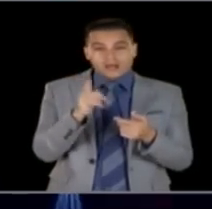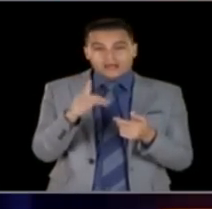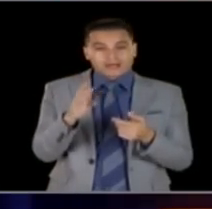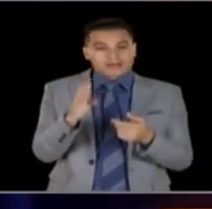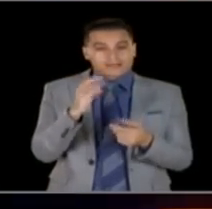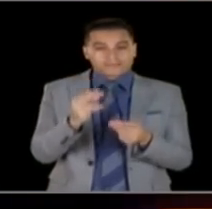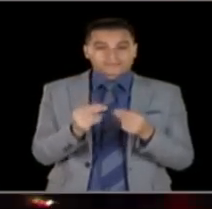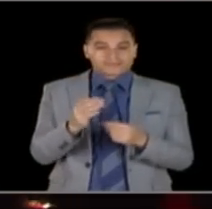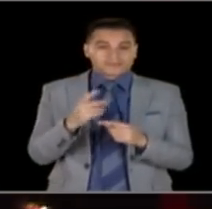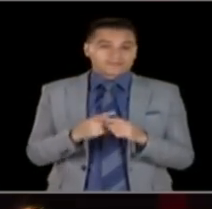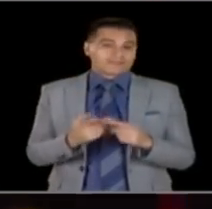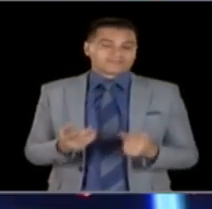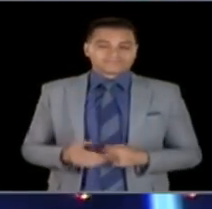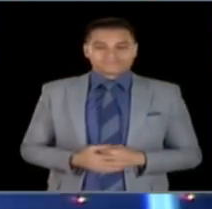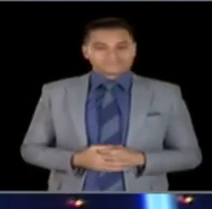مضحكة.